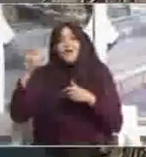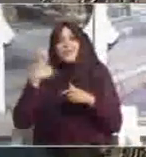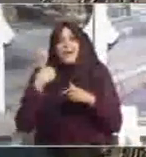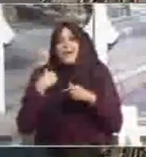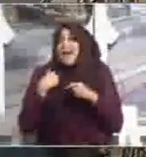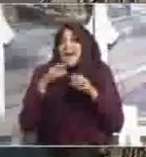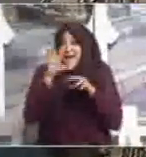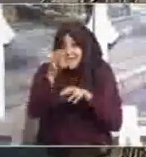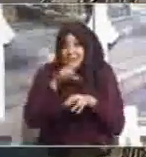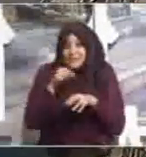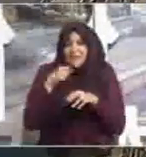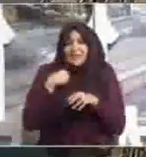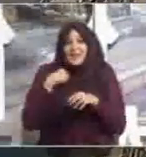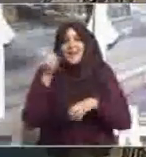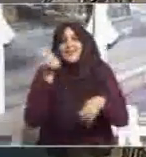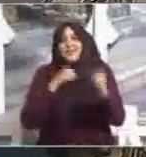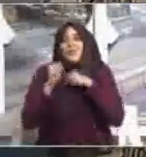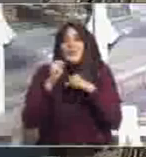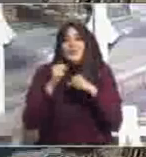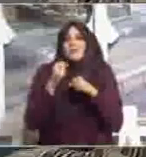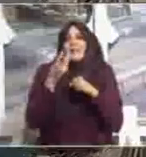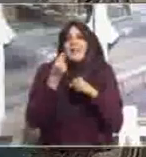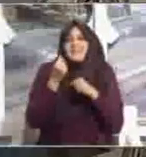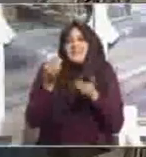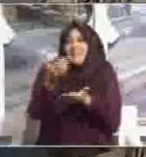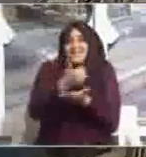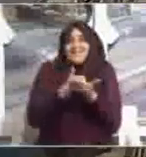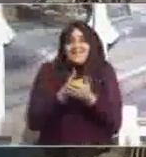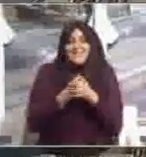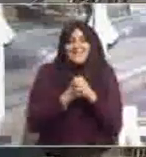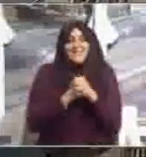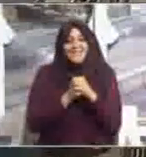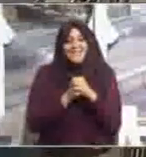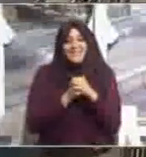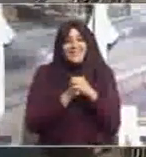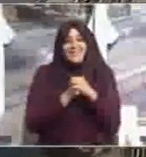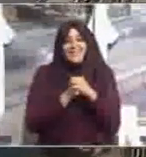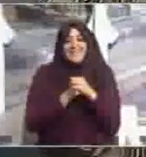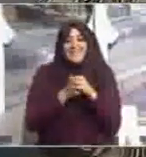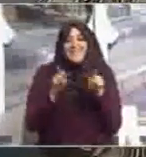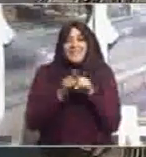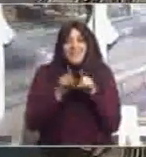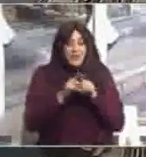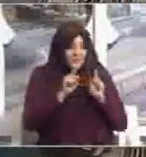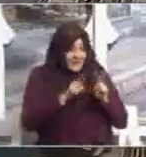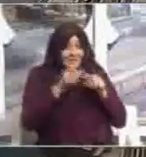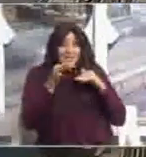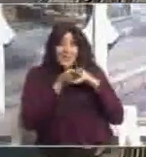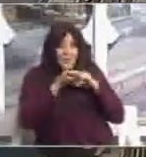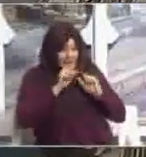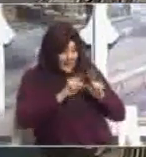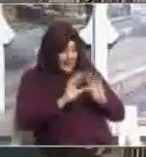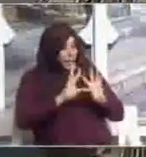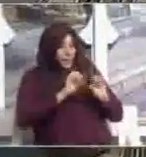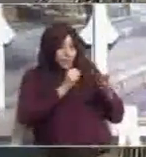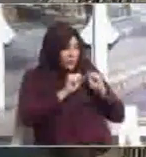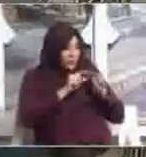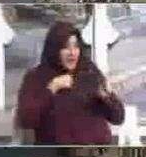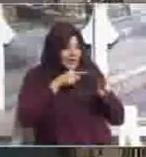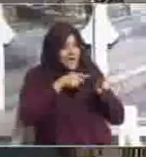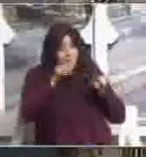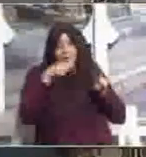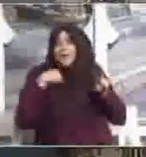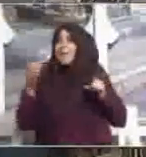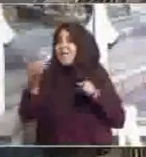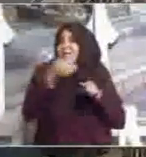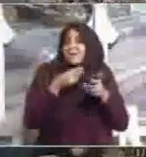اللي تتكفل باش تجيب المال بطرق غير شرعيه وتدفعوا وتبقى تحطه قدامها. هذيك شاطره هذيك شوف سبحان الله العظيم